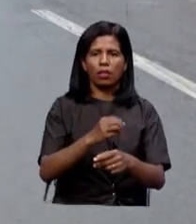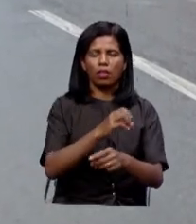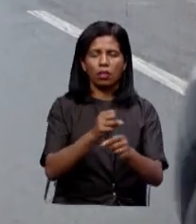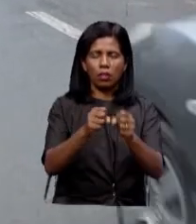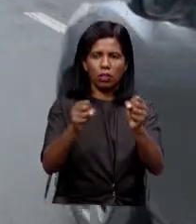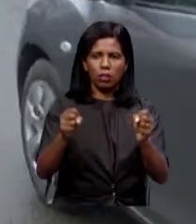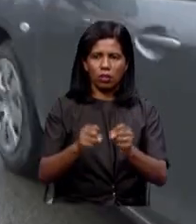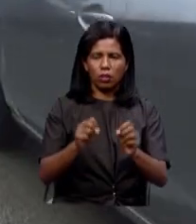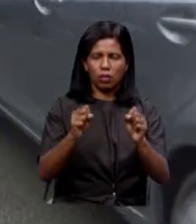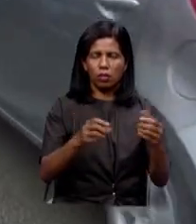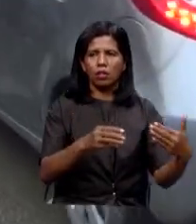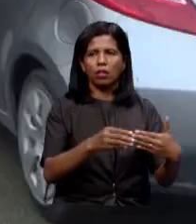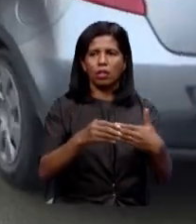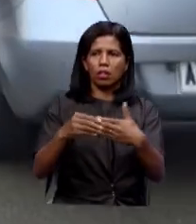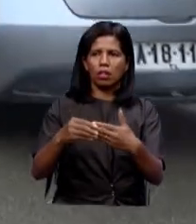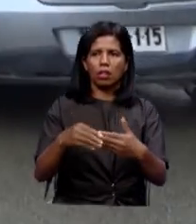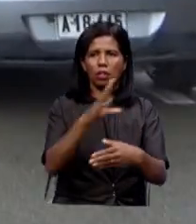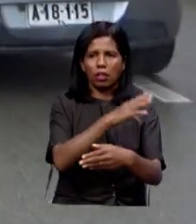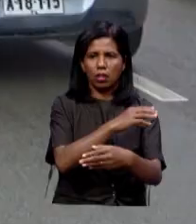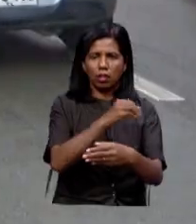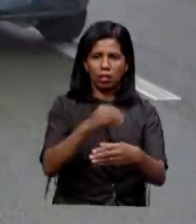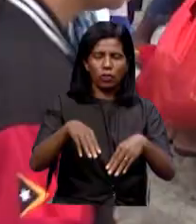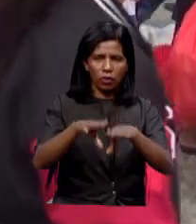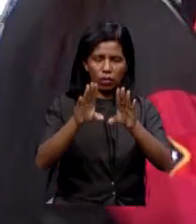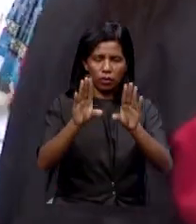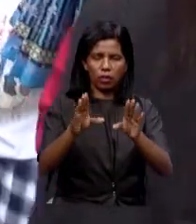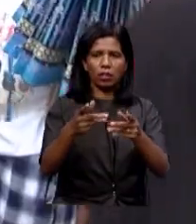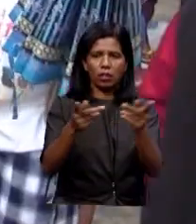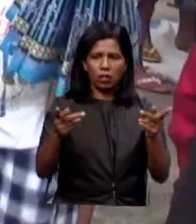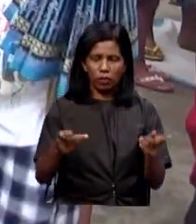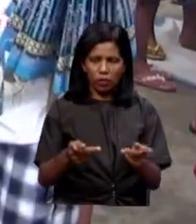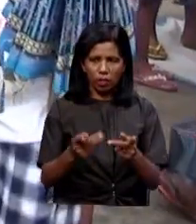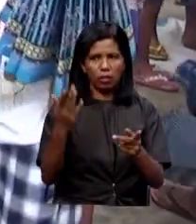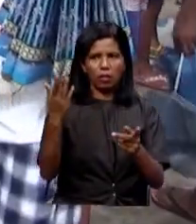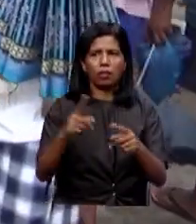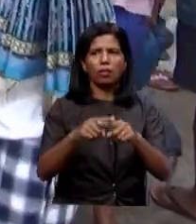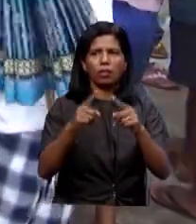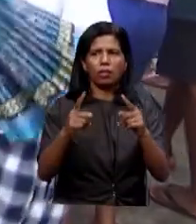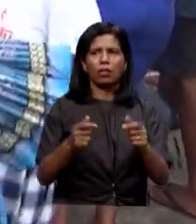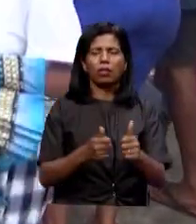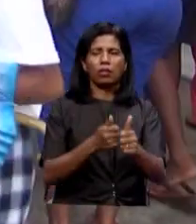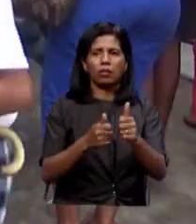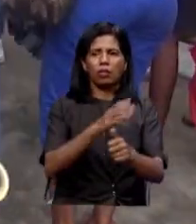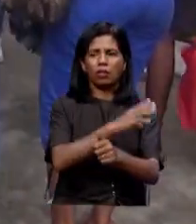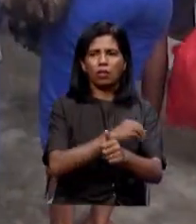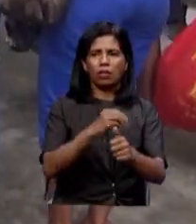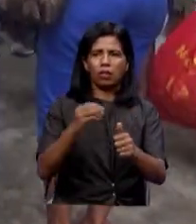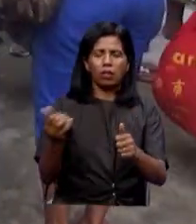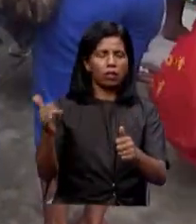Komoro se organiza vendedor sira ia Kampung Baru ho di fan ia fatin refere mai be ba jogu bola guling ka